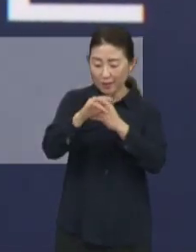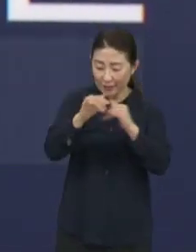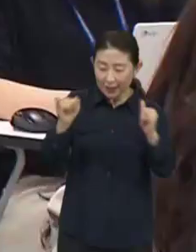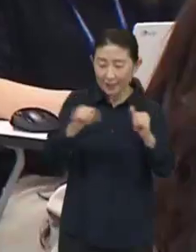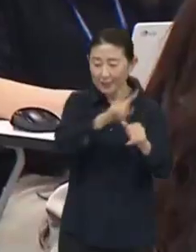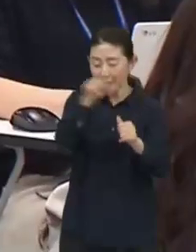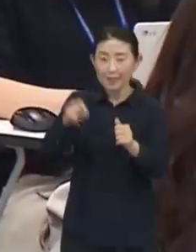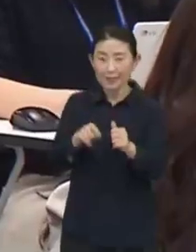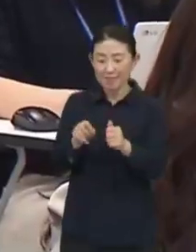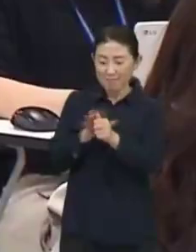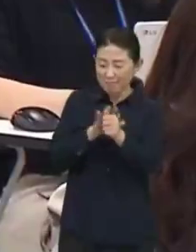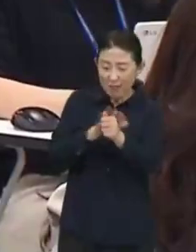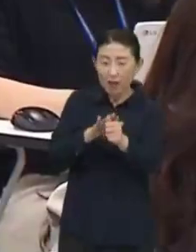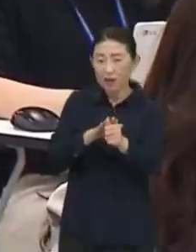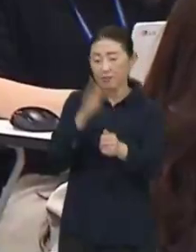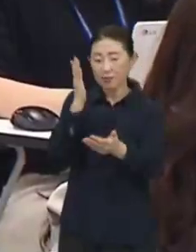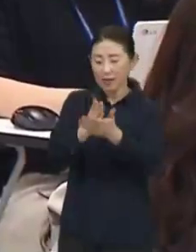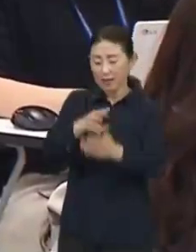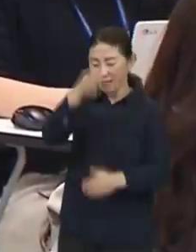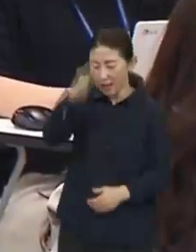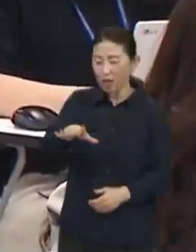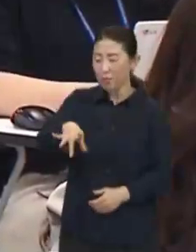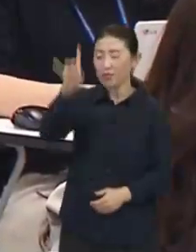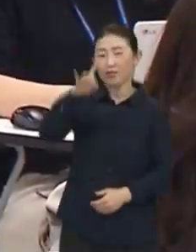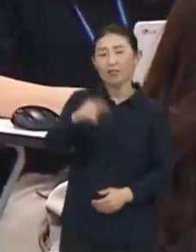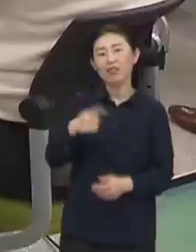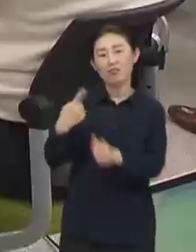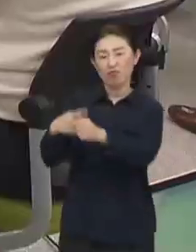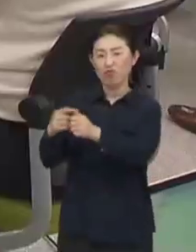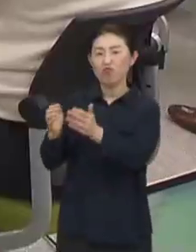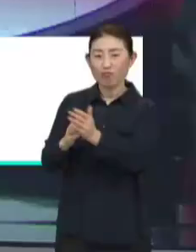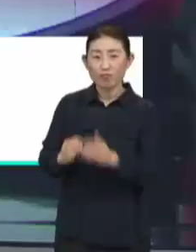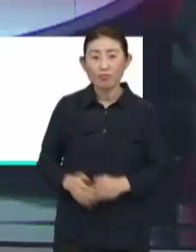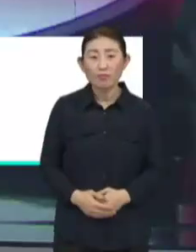발언에 대한 사과가 먼저라고 비판했습니다.